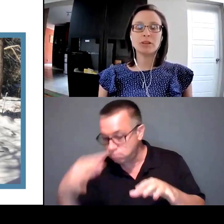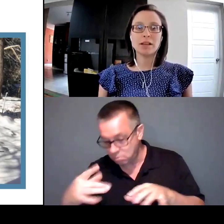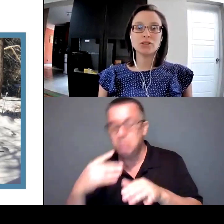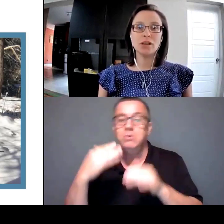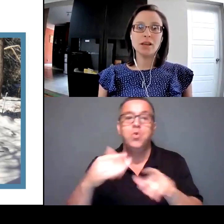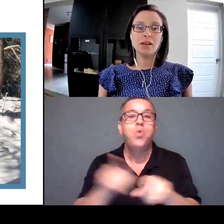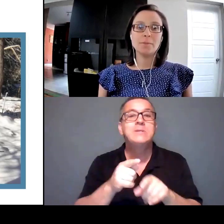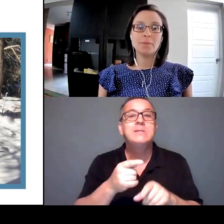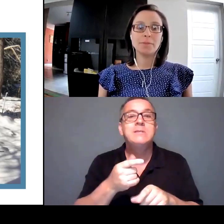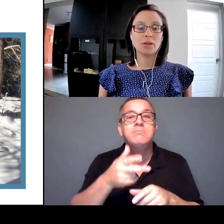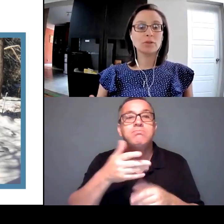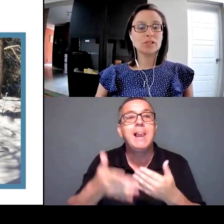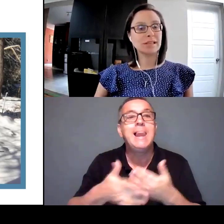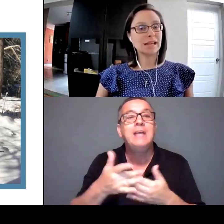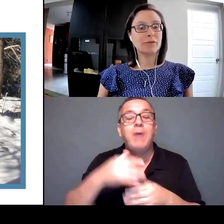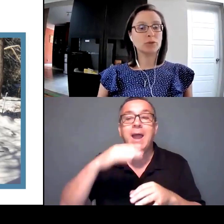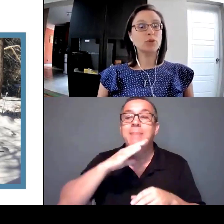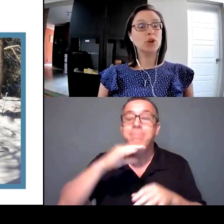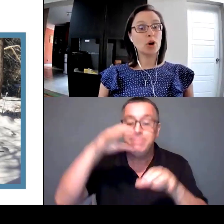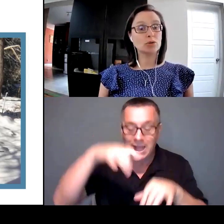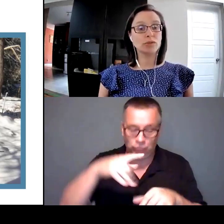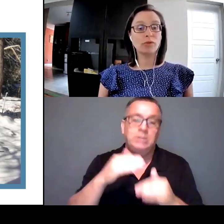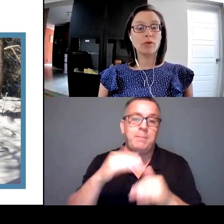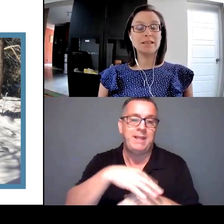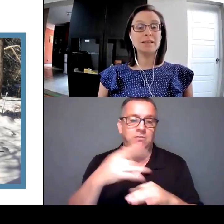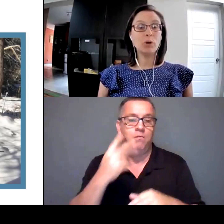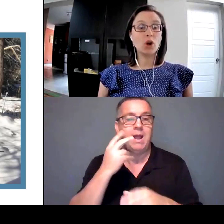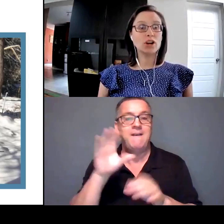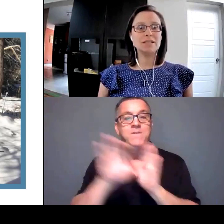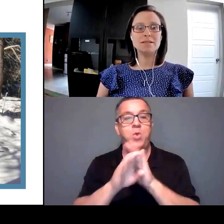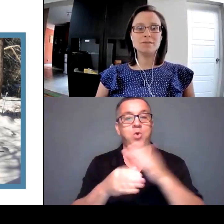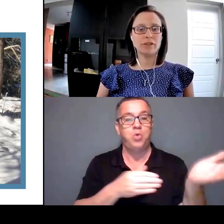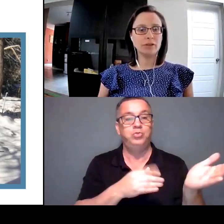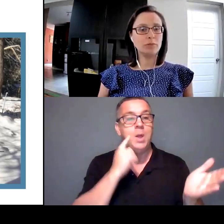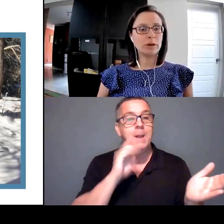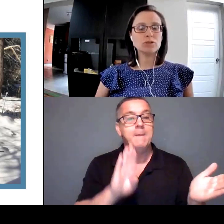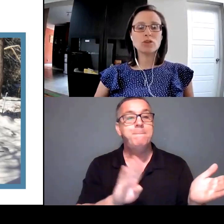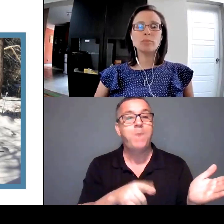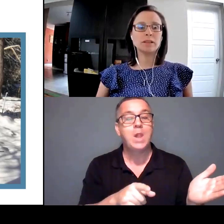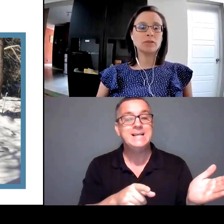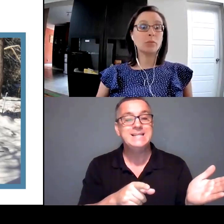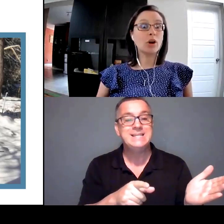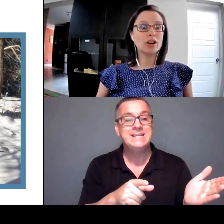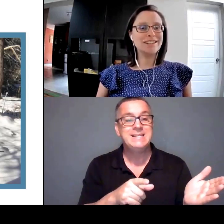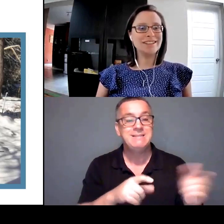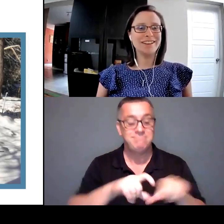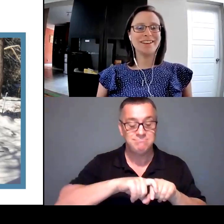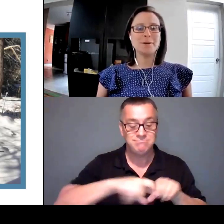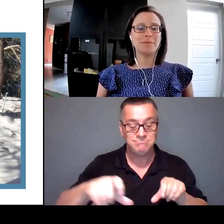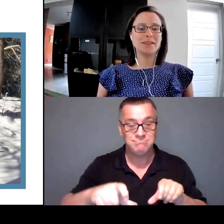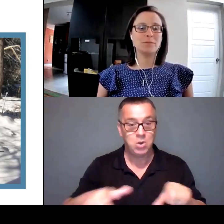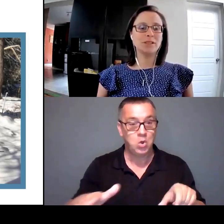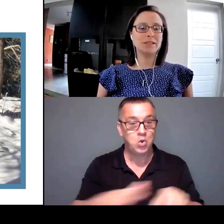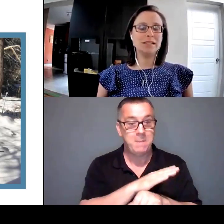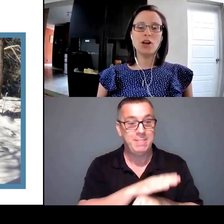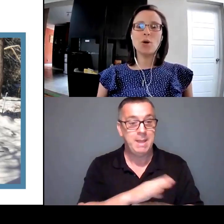la protège. Donc ça serait la photo de gauche. Vous voyez des brocolis. J'avais une planche complète de brocolis